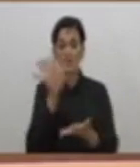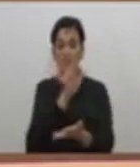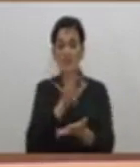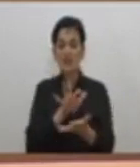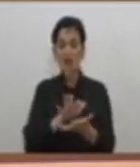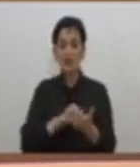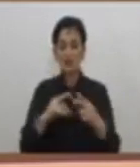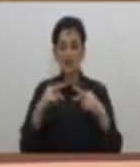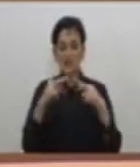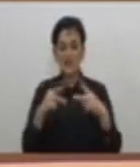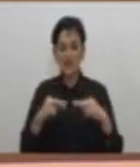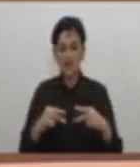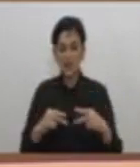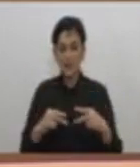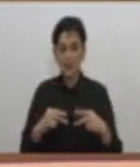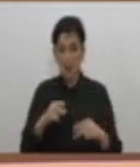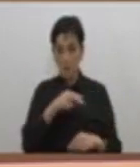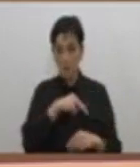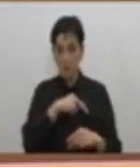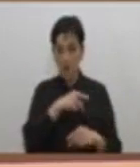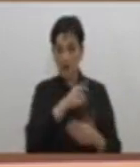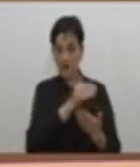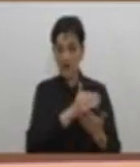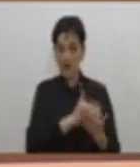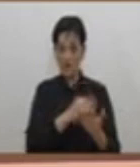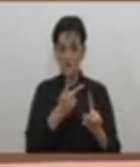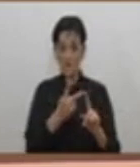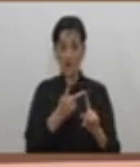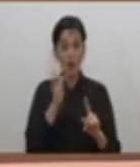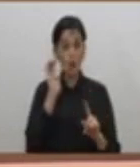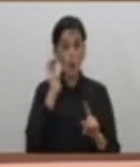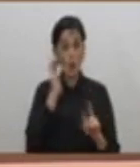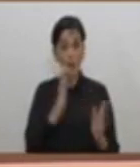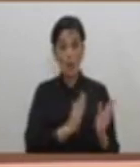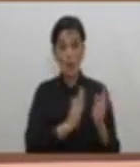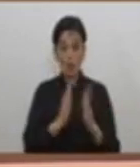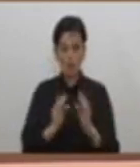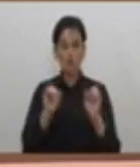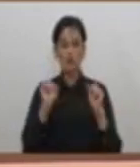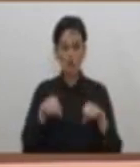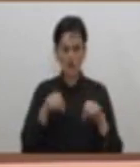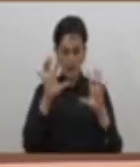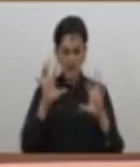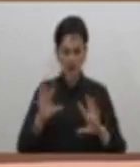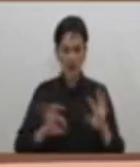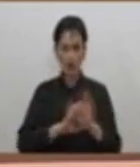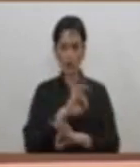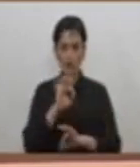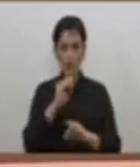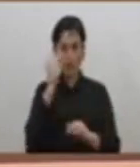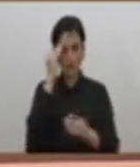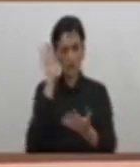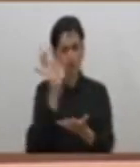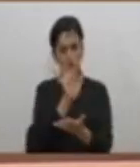შეტანა. Parlamentis reglamentis tanahmat, მეორე მოსმენის ეტაპზე შესაძლებელია კანონპროექტის ტექსტში შინაარსობრივი